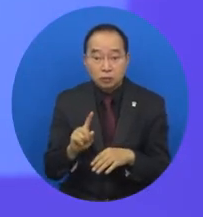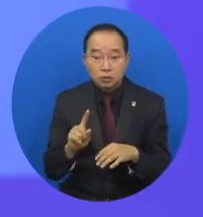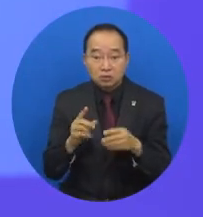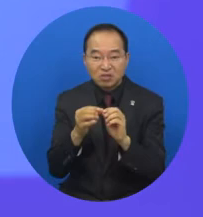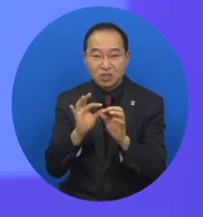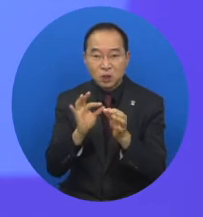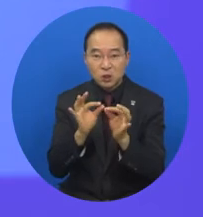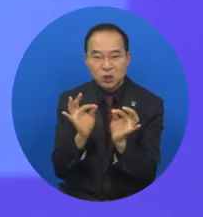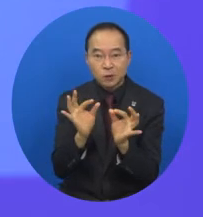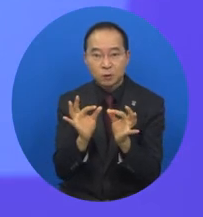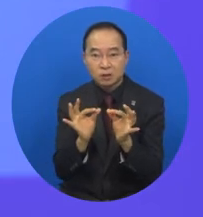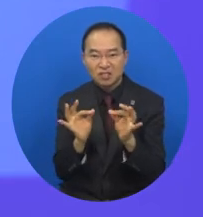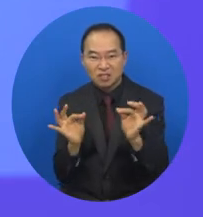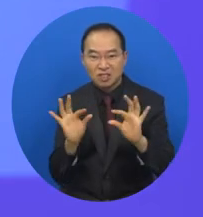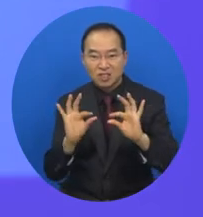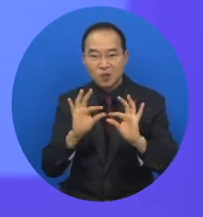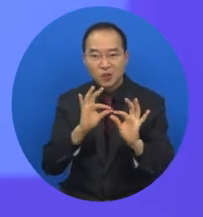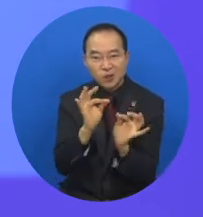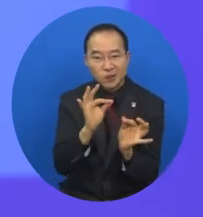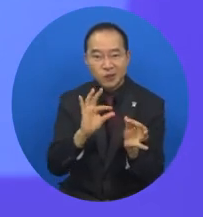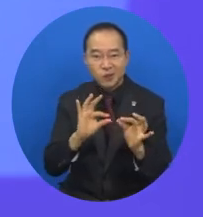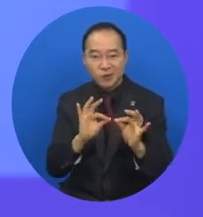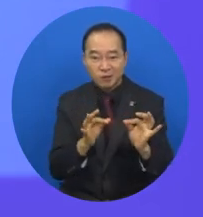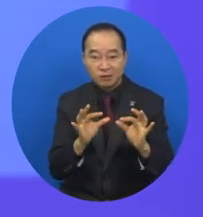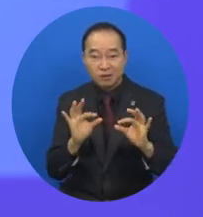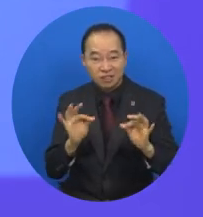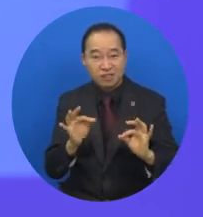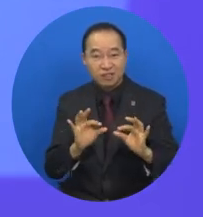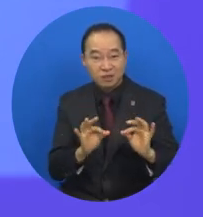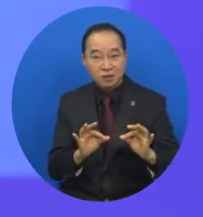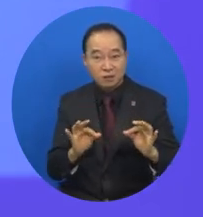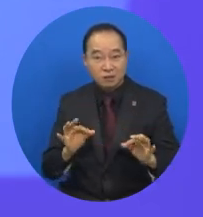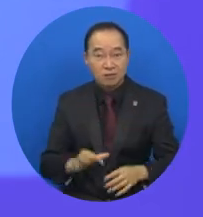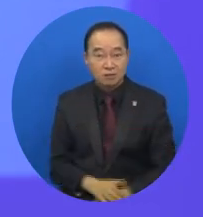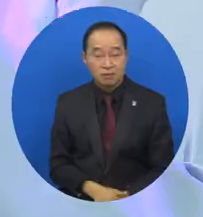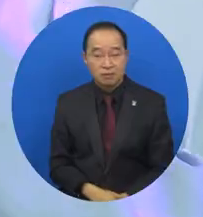그랬더니 나중에는 막 이렇게 찢어요.